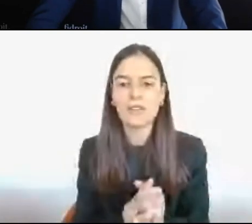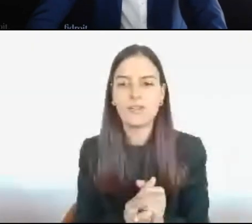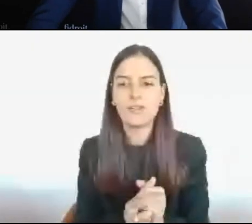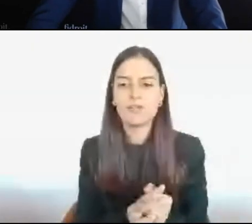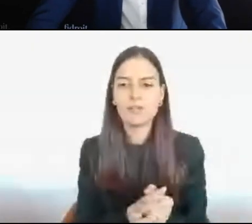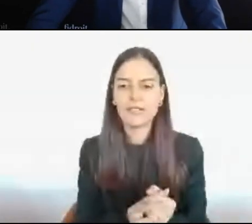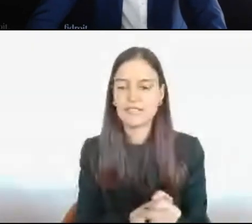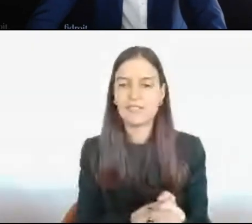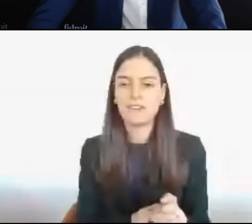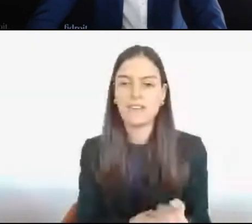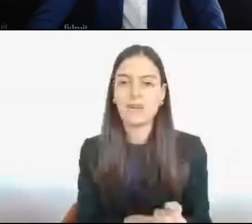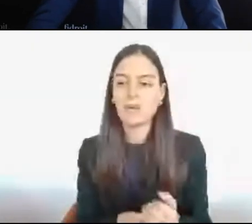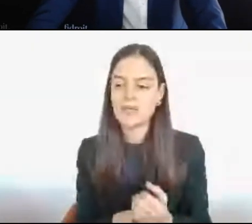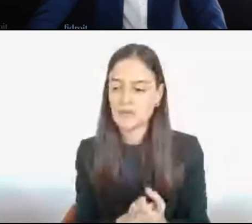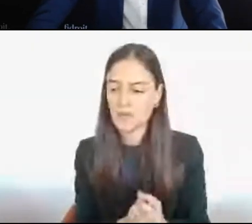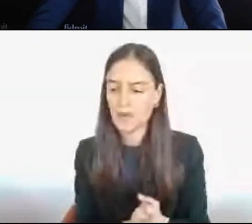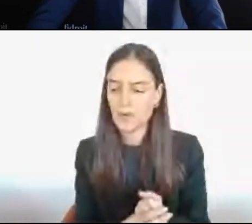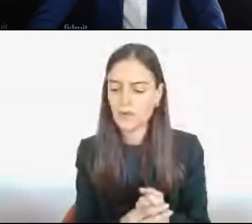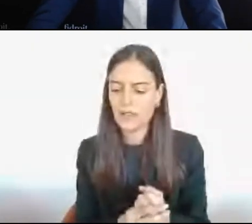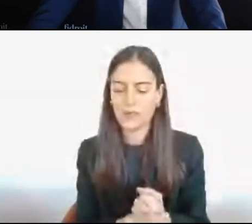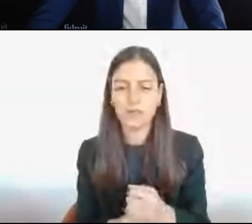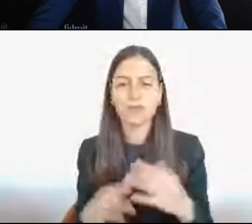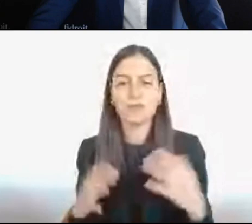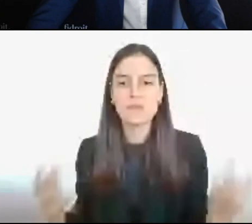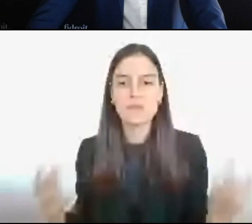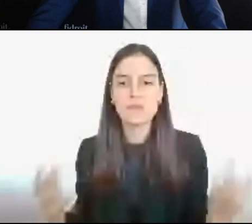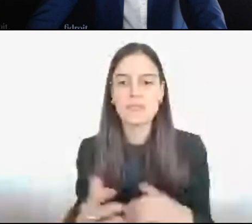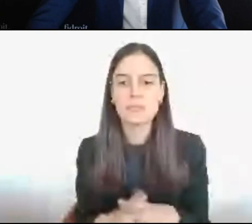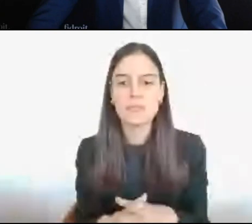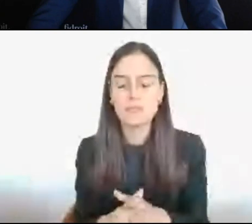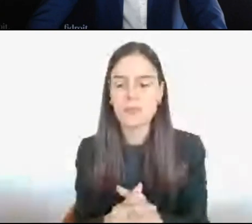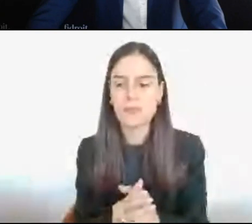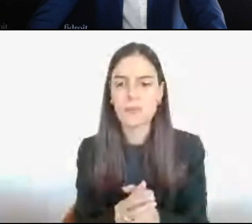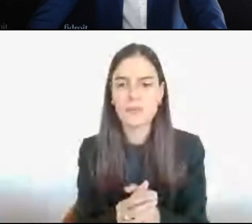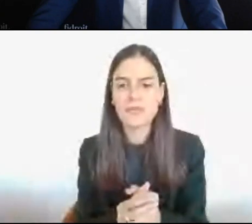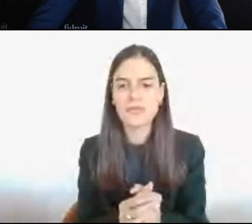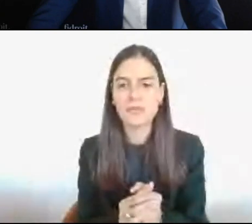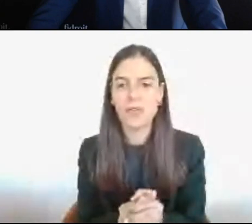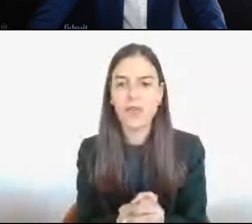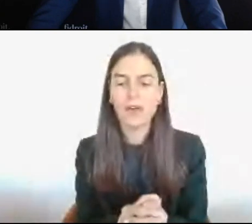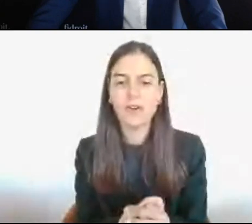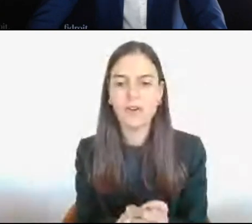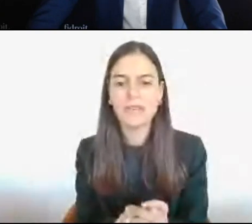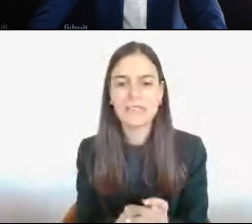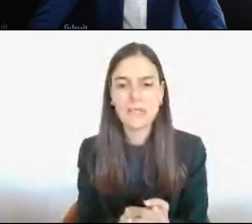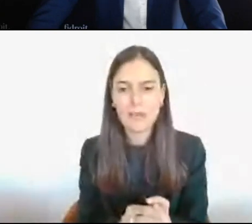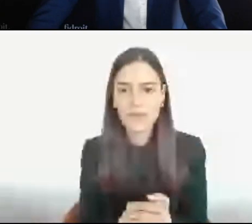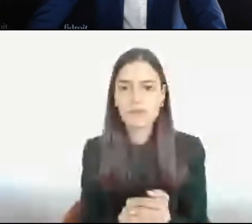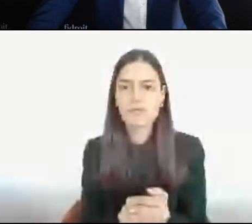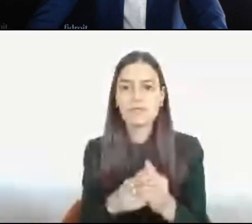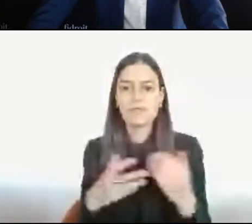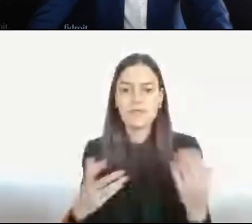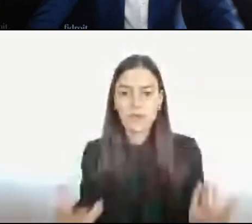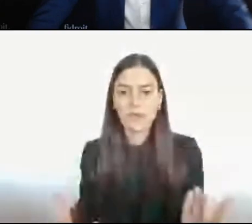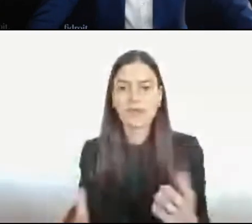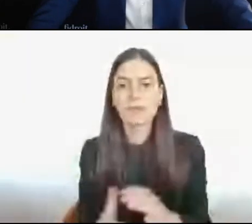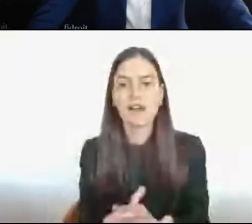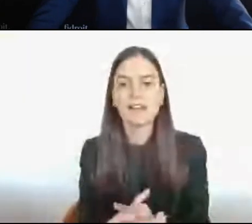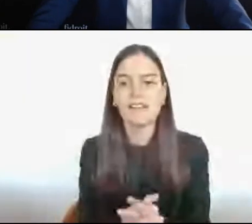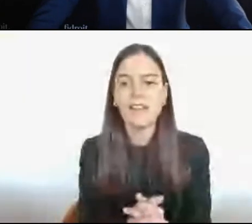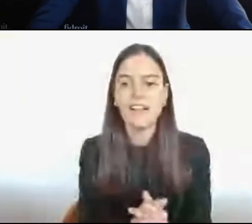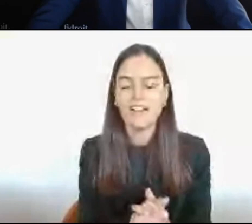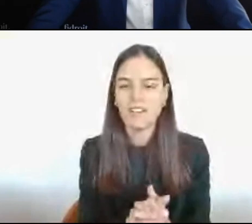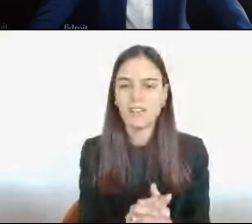maintenir le niveau d'activité à l'horizon retraite. Donc, tout ça, c'est disponible sur le site Caisse d'épargne, mais aussi Vision